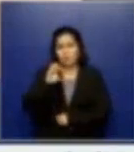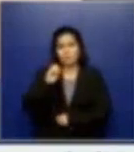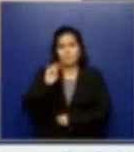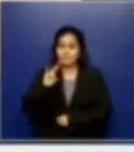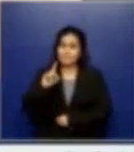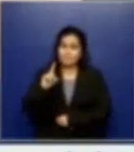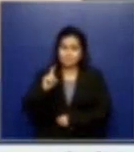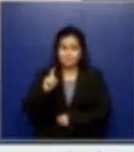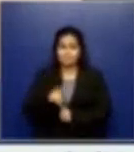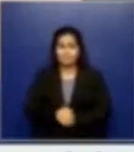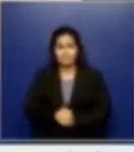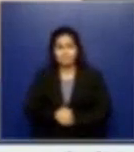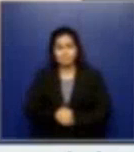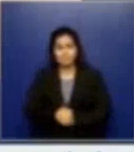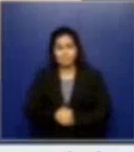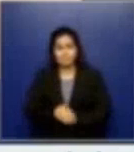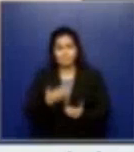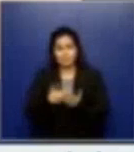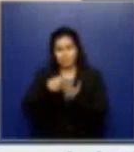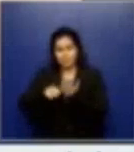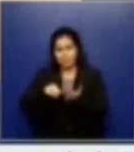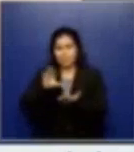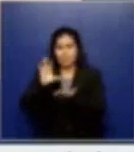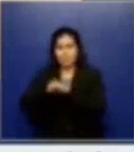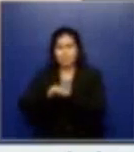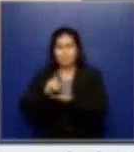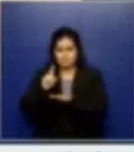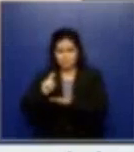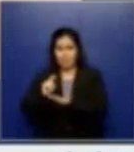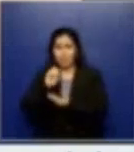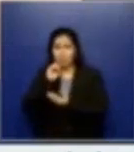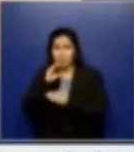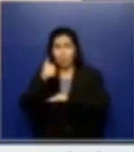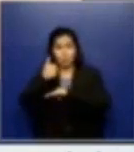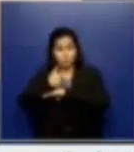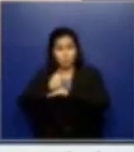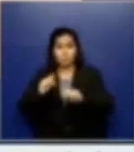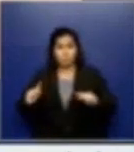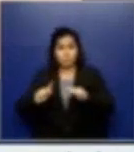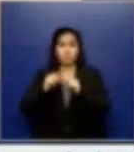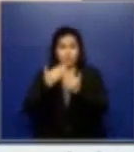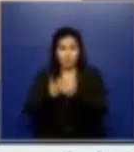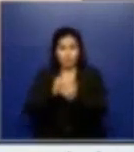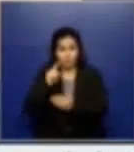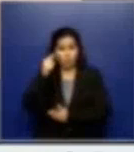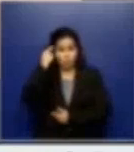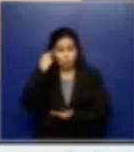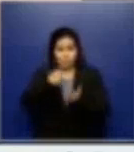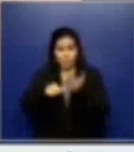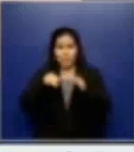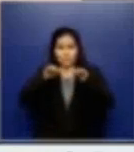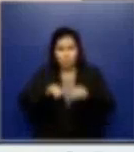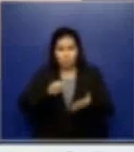ท่านมายึดอำนาจปี57ก็เก็บไม่ได้สินี่ท่านอุตมะท่านต้องรู้ว่าลดภาษีลงมานี่มันไม่ได้หมายความว่าจะเก็บ